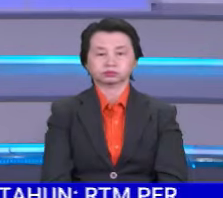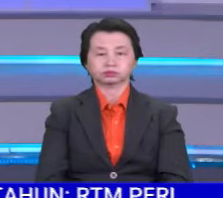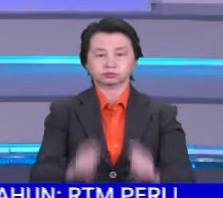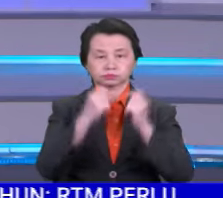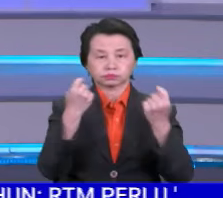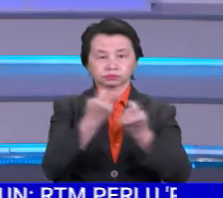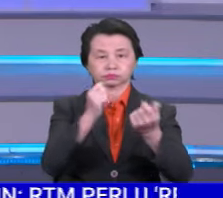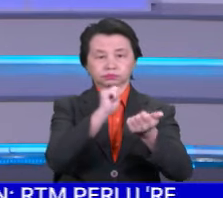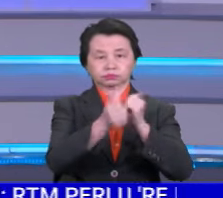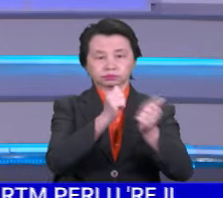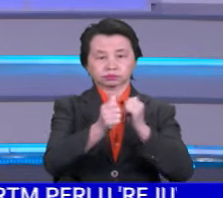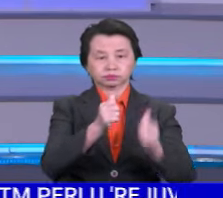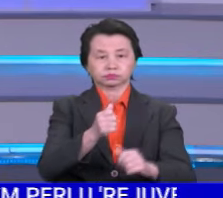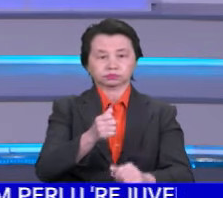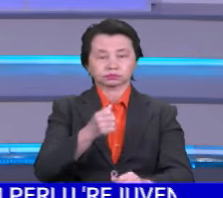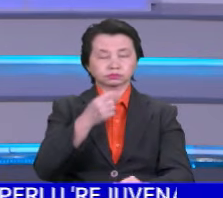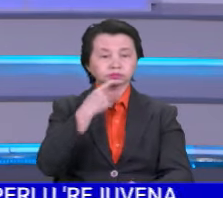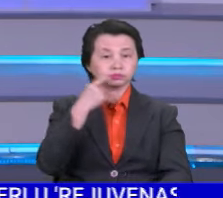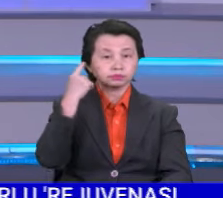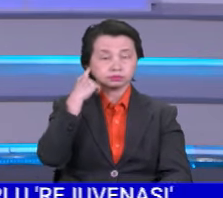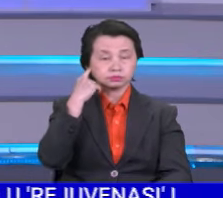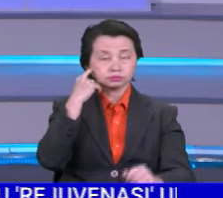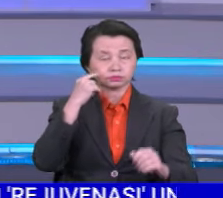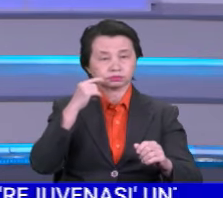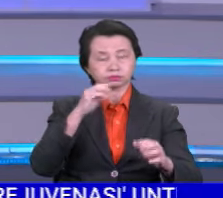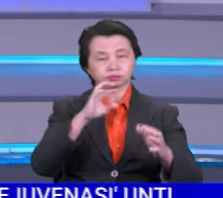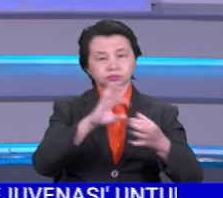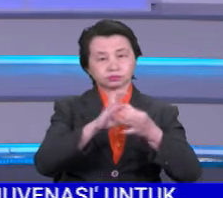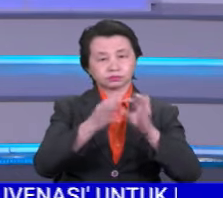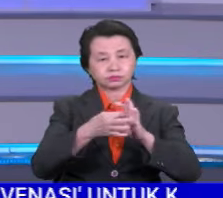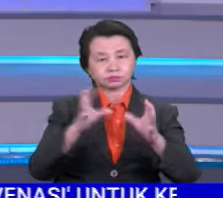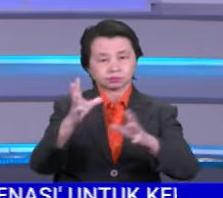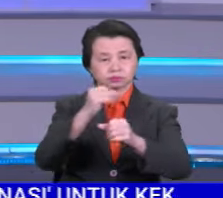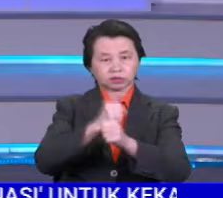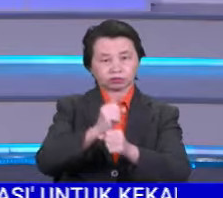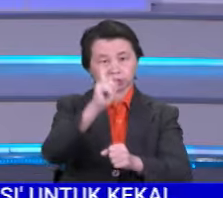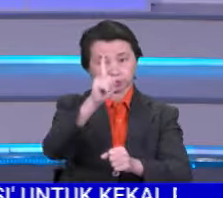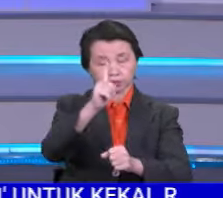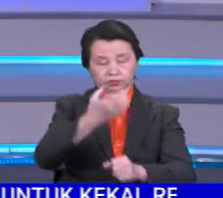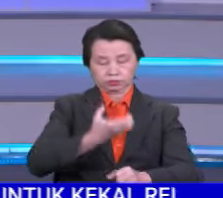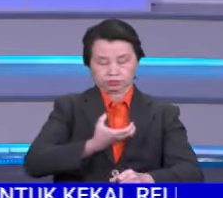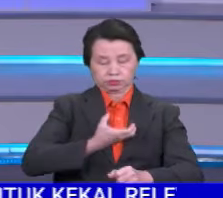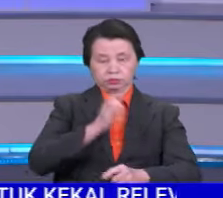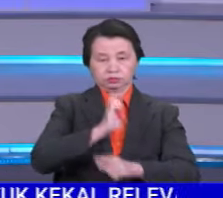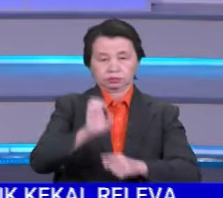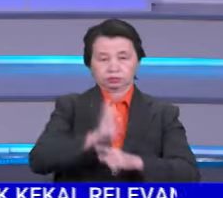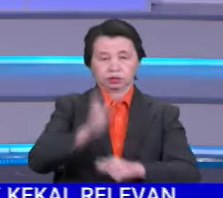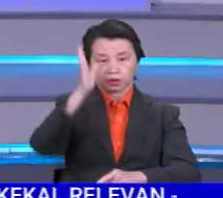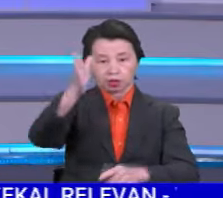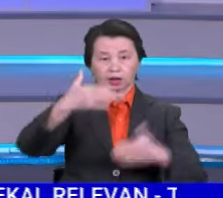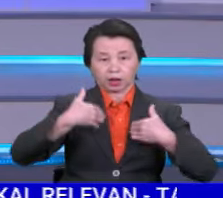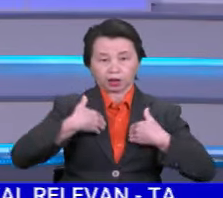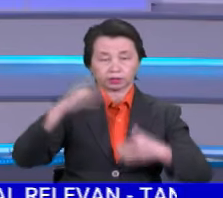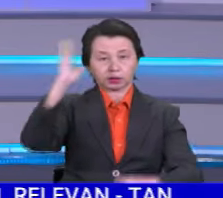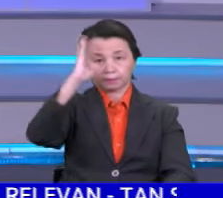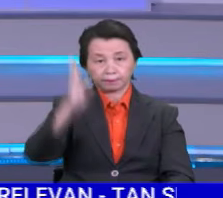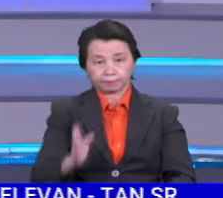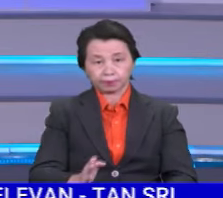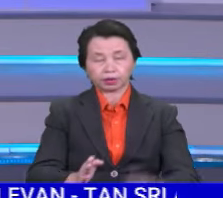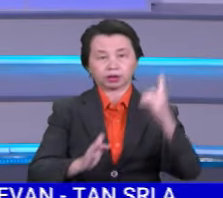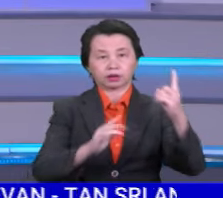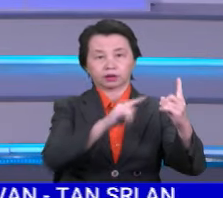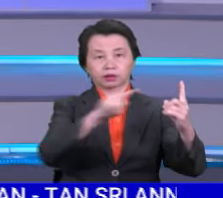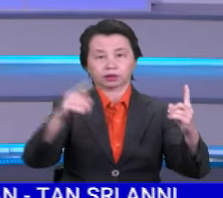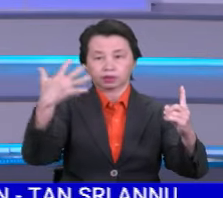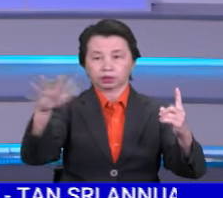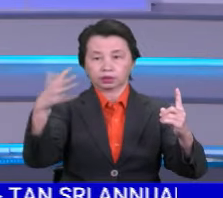Kontingen Sukan Deaflympic Malaysia meletakkan sasaran membawa pulang satu pingat emas pada tamasha yang akan berlangsung di Brazil pada 1